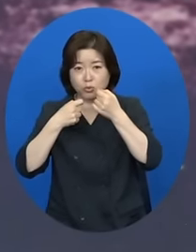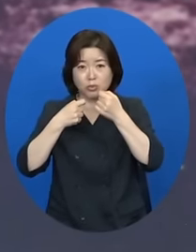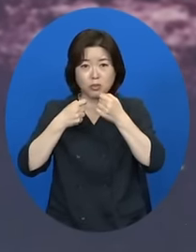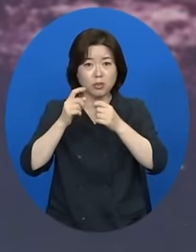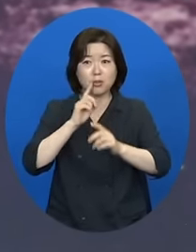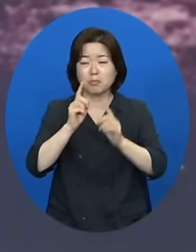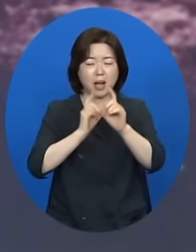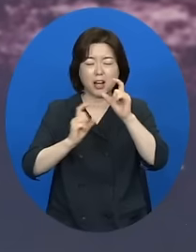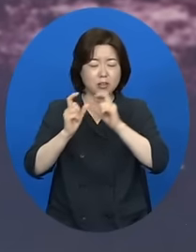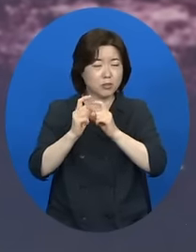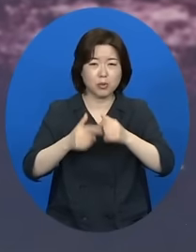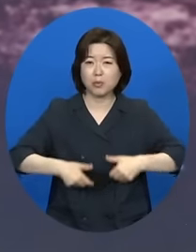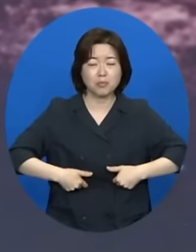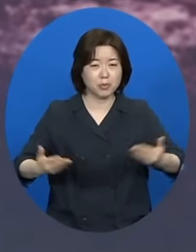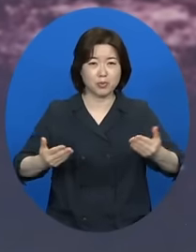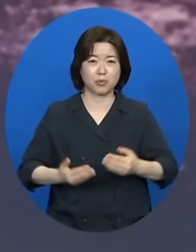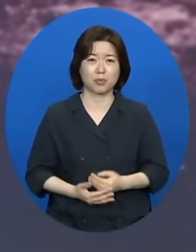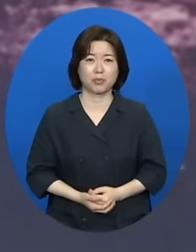필요하겠습니까?